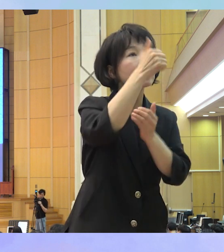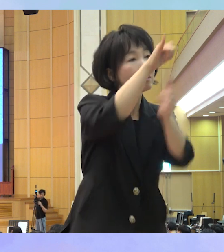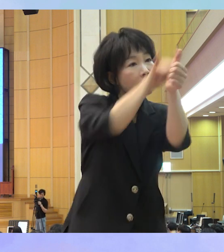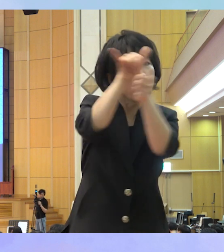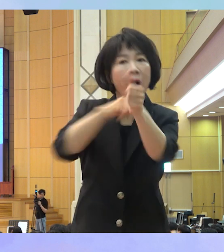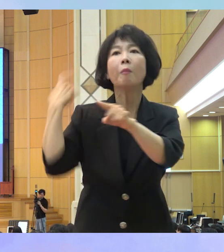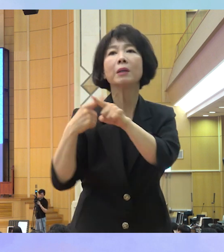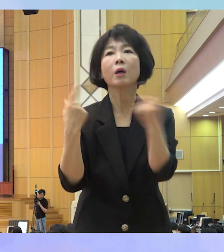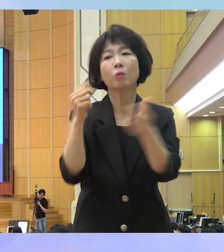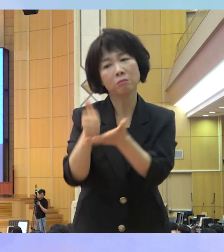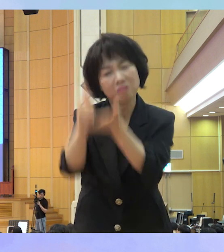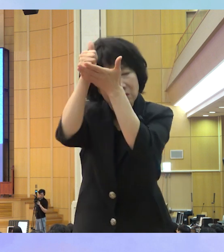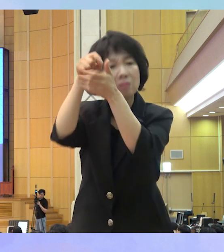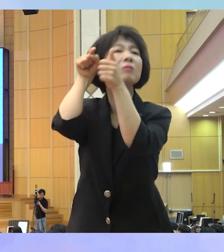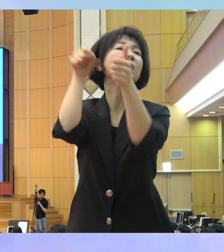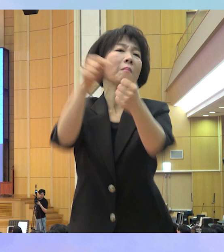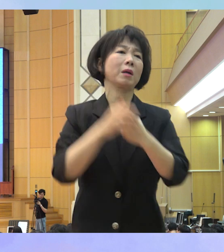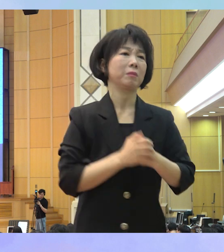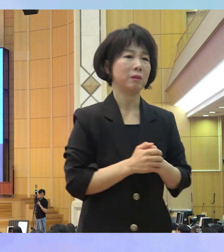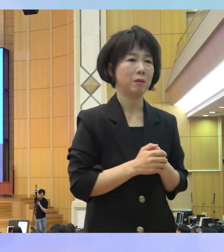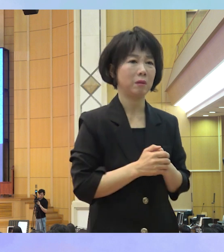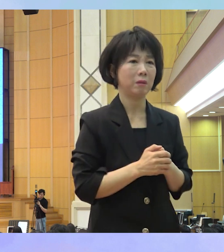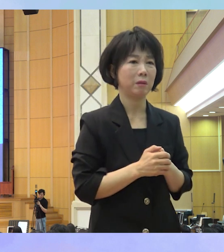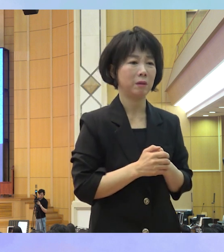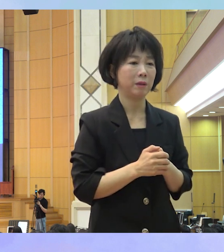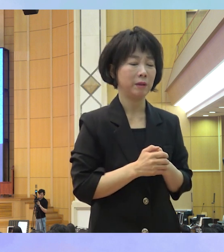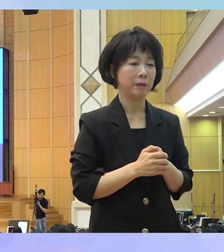나오고요. 그리고 또